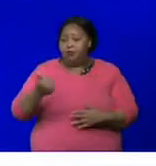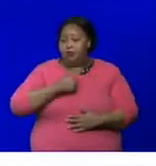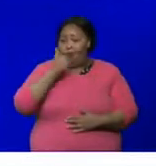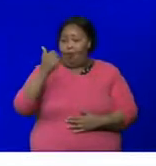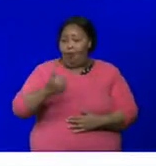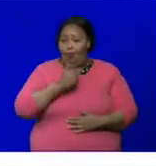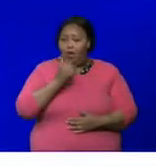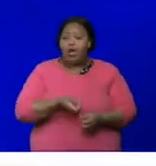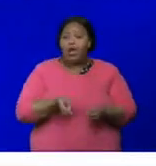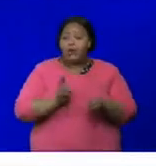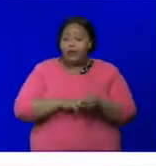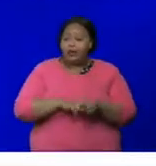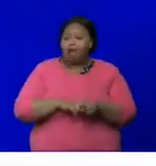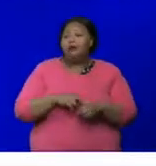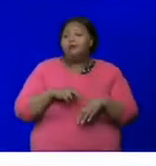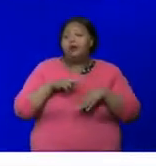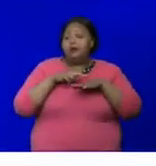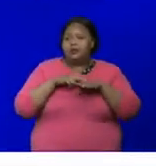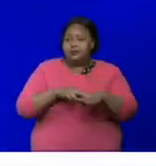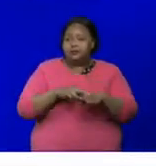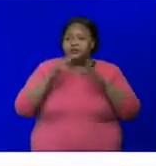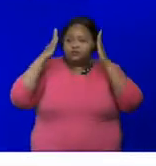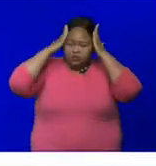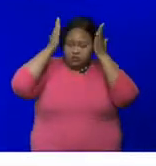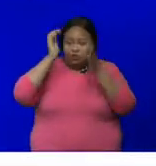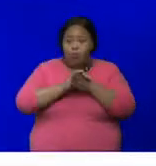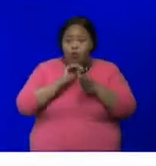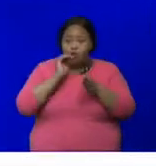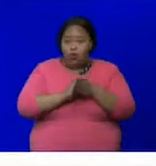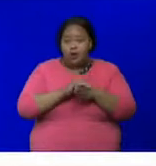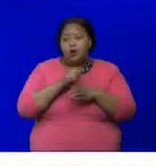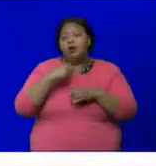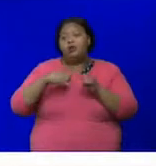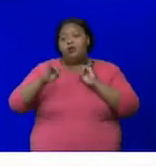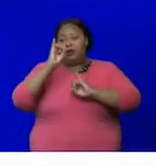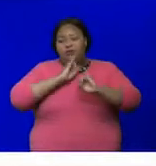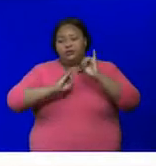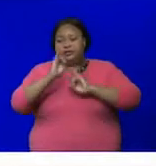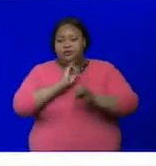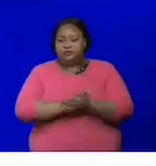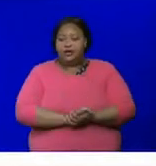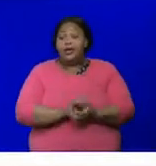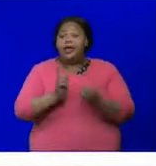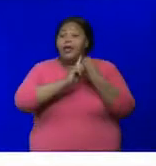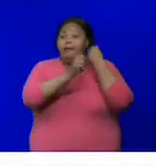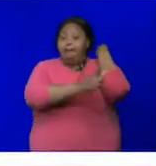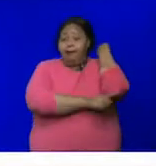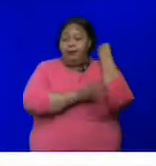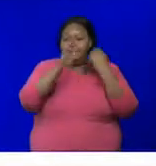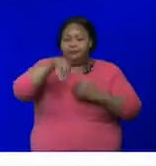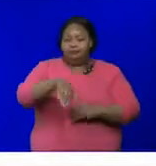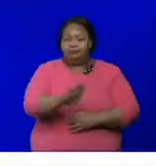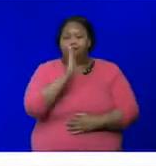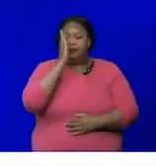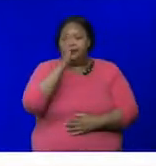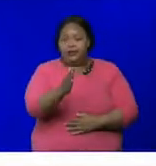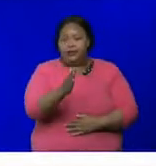emidlalweni yangaphandle dakha umuntu etakamsunduzi edolobheni labasembabane seticale kusebenzisa lo mdlalo njengendlela